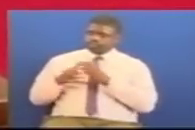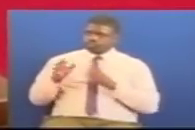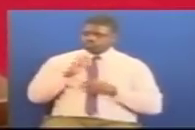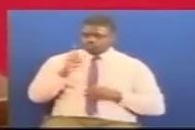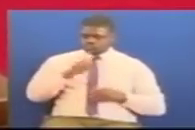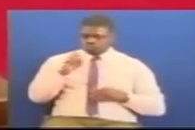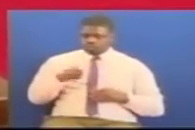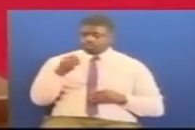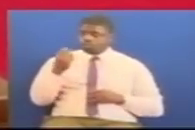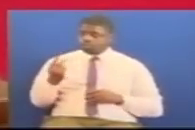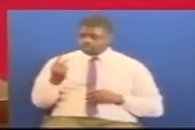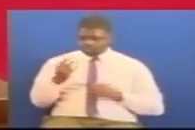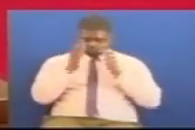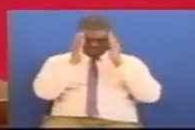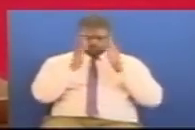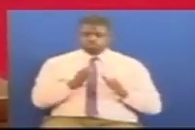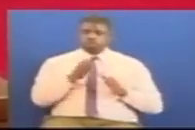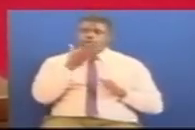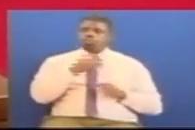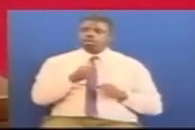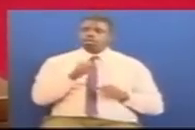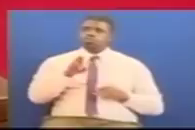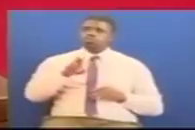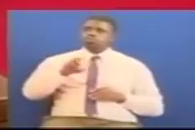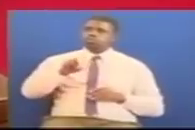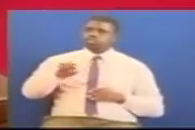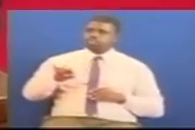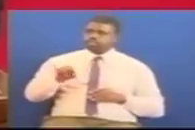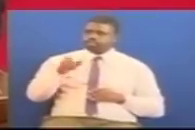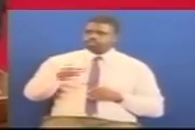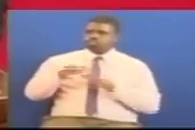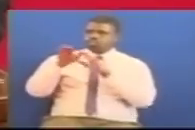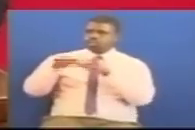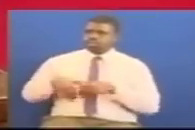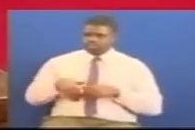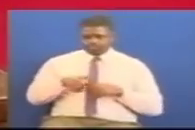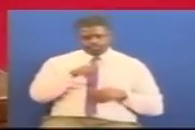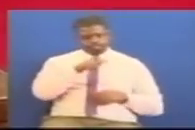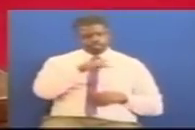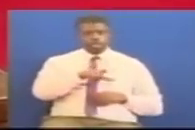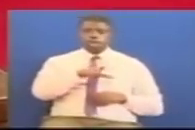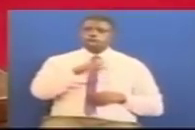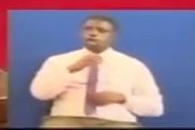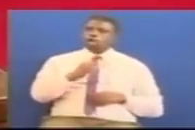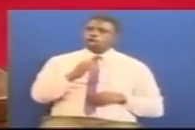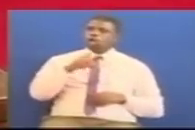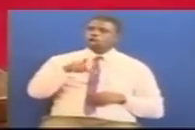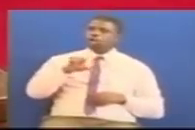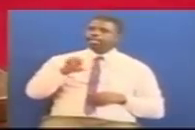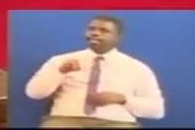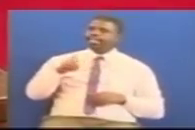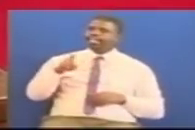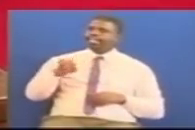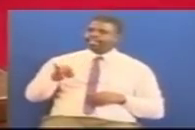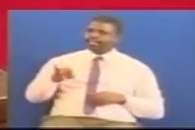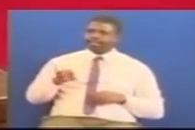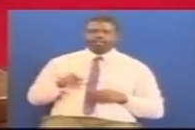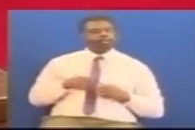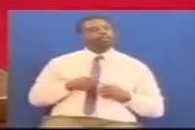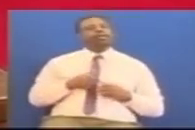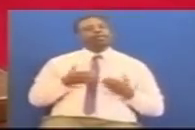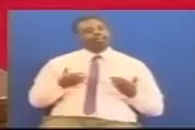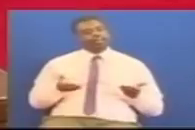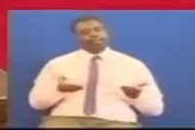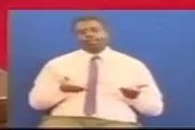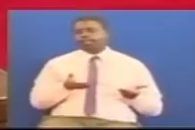maswali mawili ya Mheshimiwa Banausi, mbunge wa Lulindi, kama ifuatavyo. Mheshimiwa Mwenyekiti, ni kweli kwamba tuna changamoto